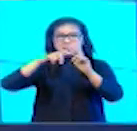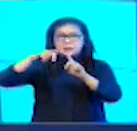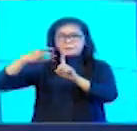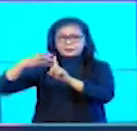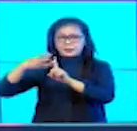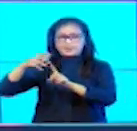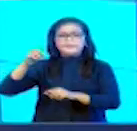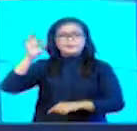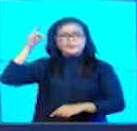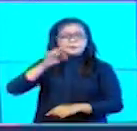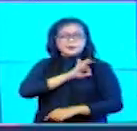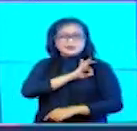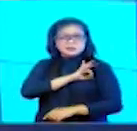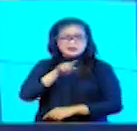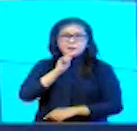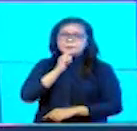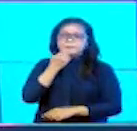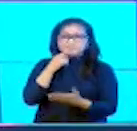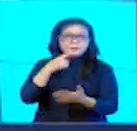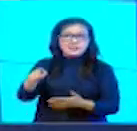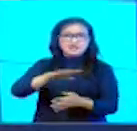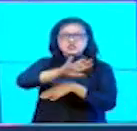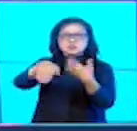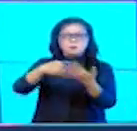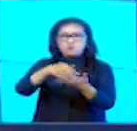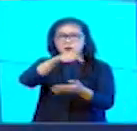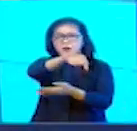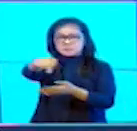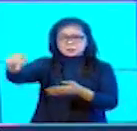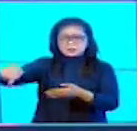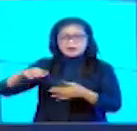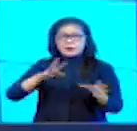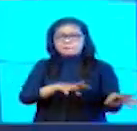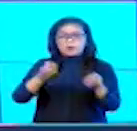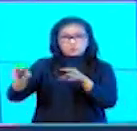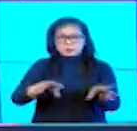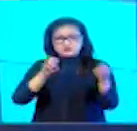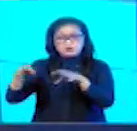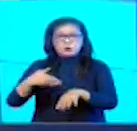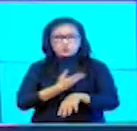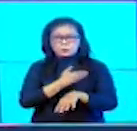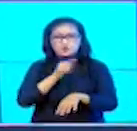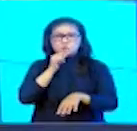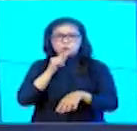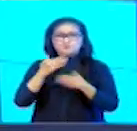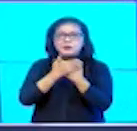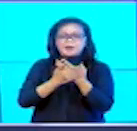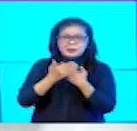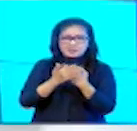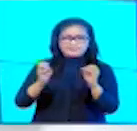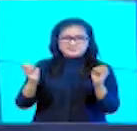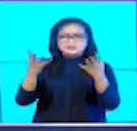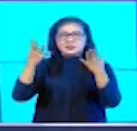seluruh jajaran terkait untuk segera melakukan evakuasi korban dan penanganan pasca bencana Hai lakukan